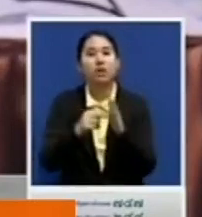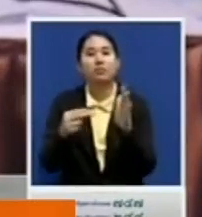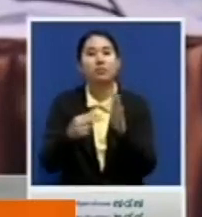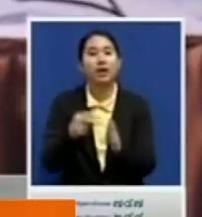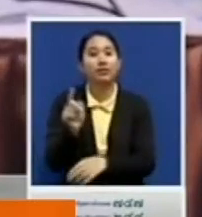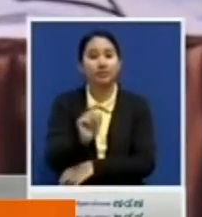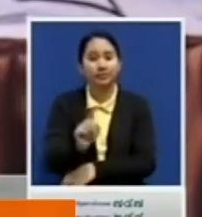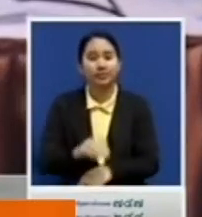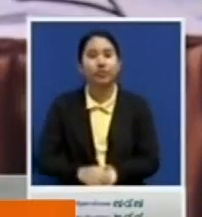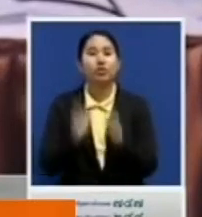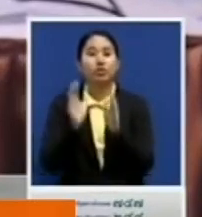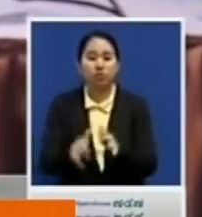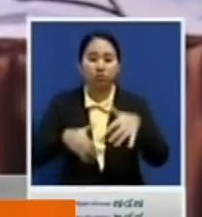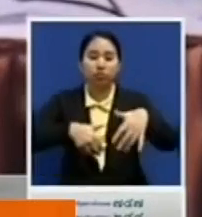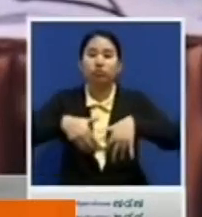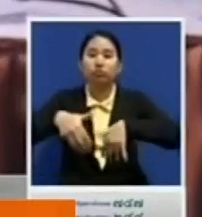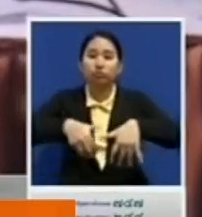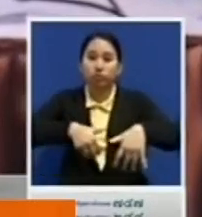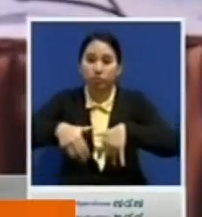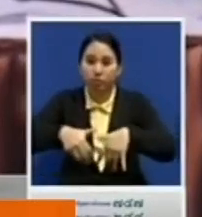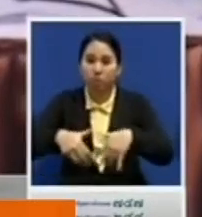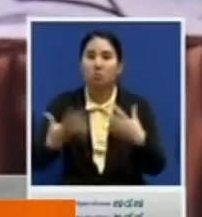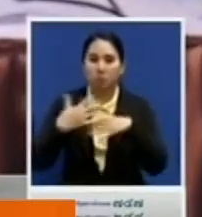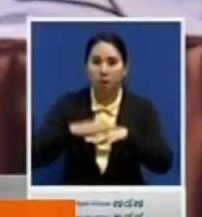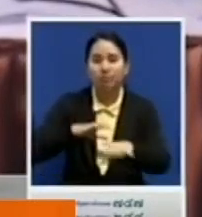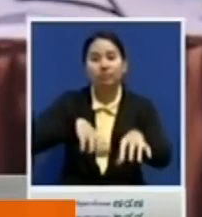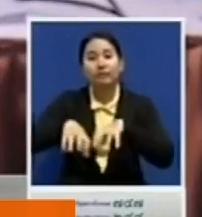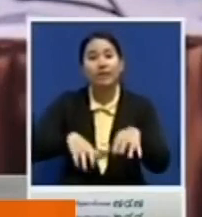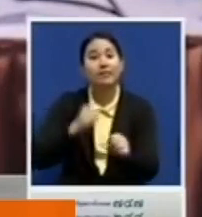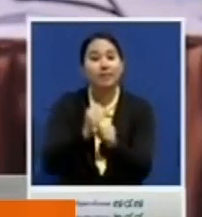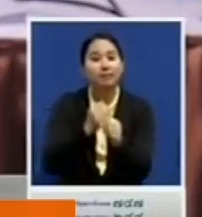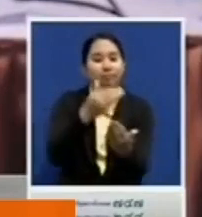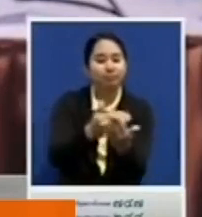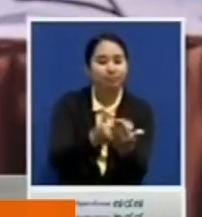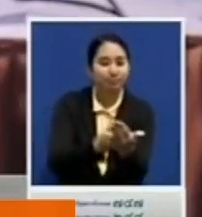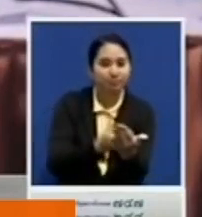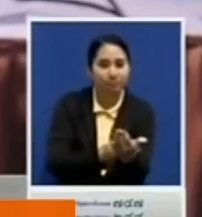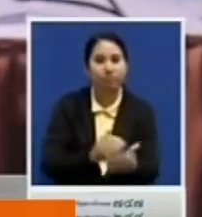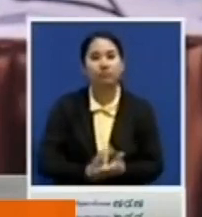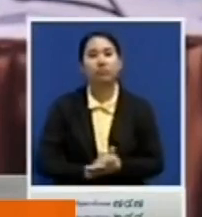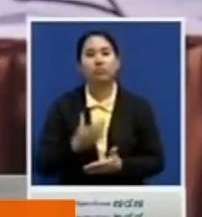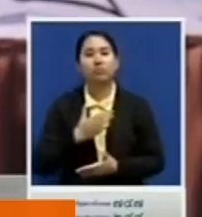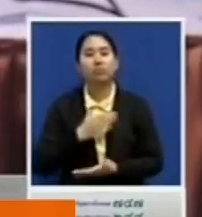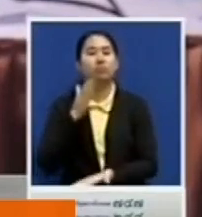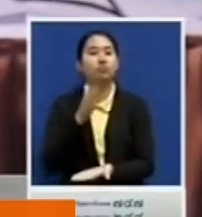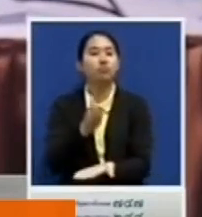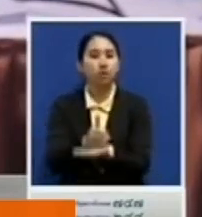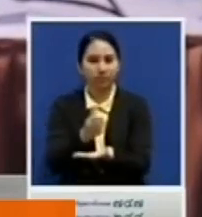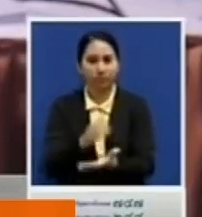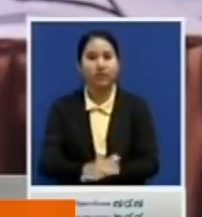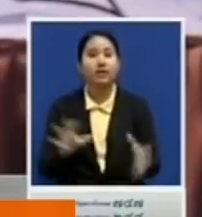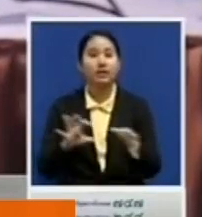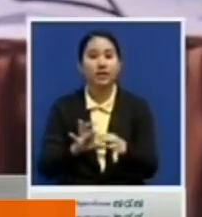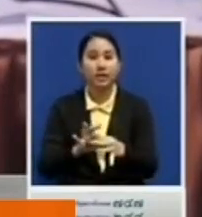เอกอนุพงษ์เผ่าจินดารัฐมนตรีว่าการกระทรวงมหาดไทยก็ชื่นชมเนาะกับการที่คุณทีมพิธาเนี่ยเขาชี้แจงเรื่องต่าง